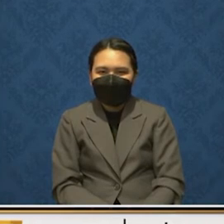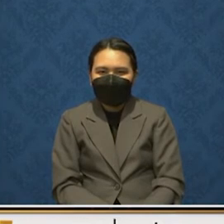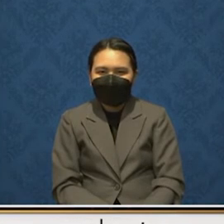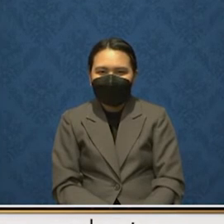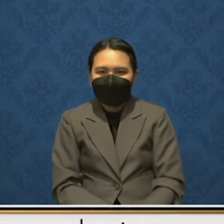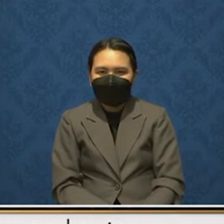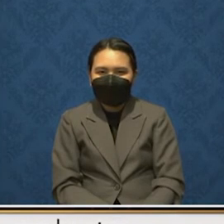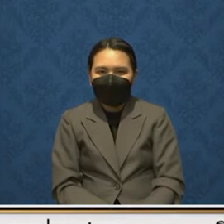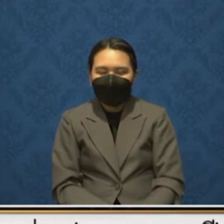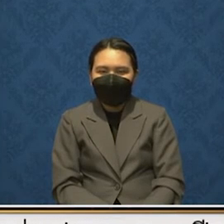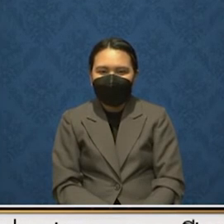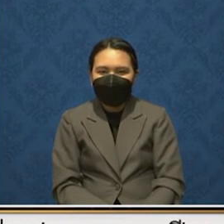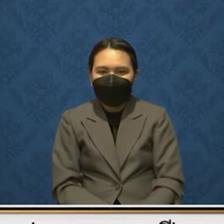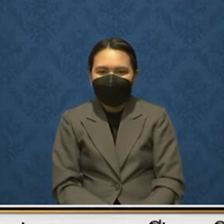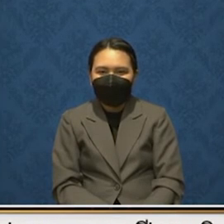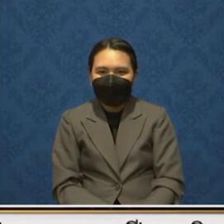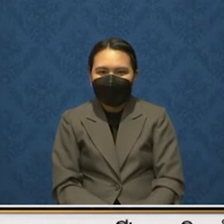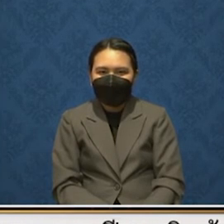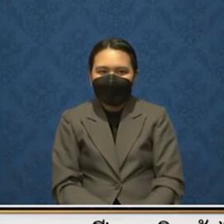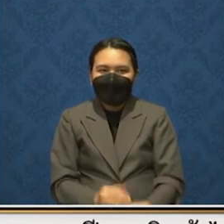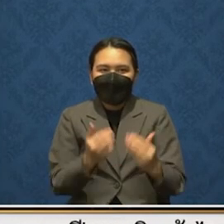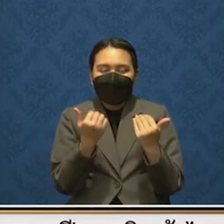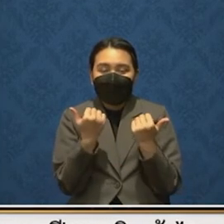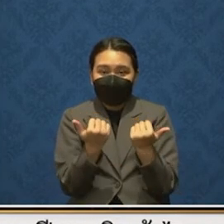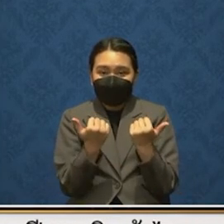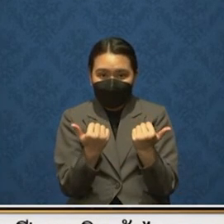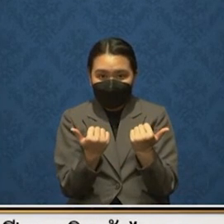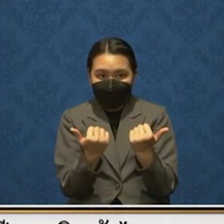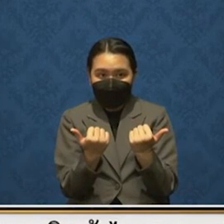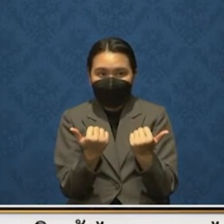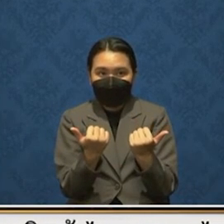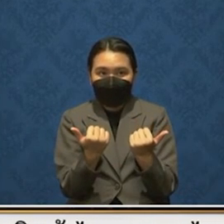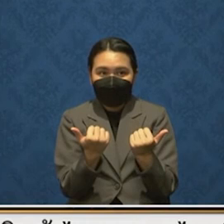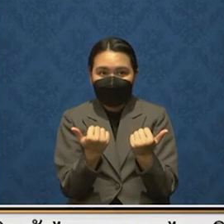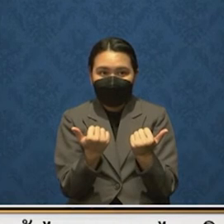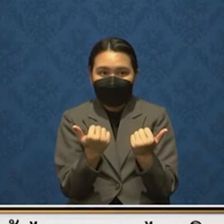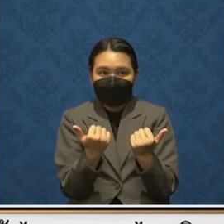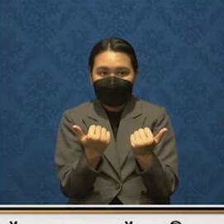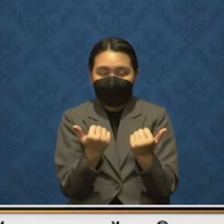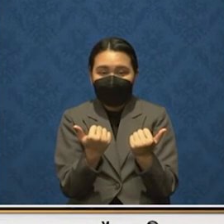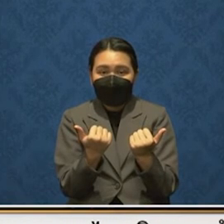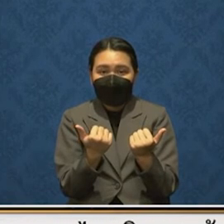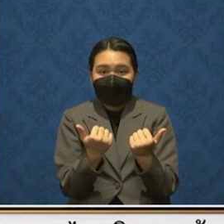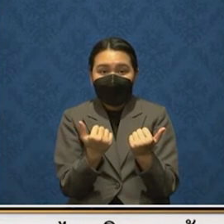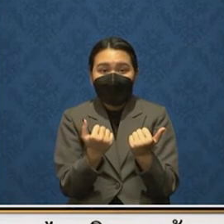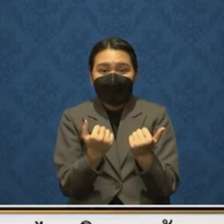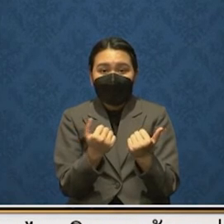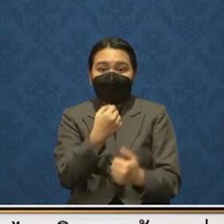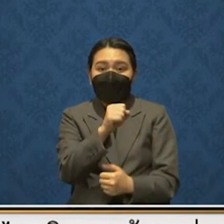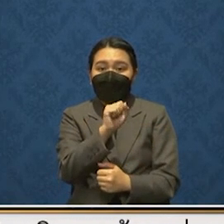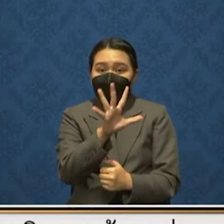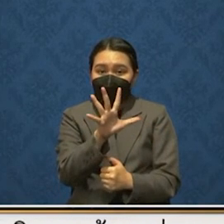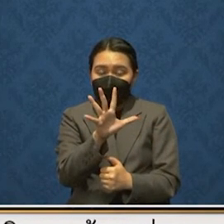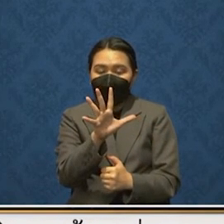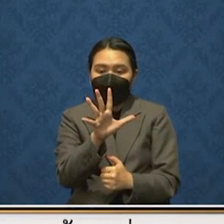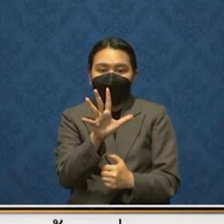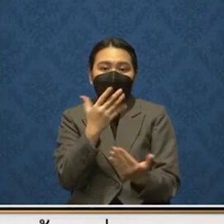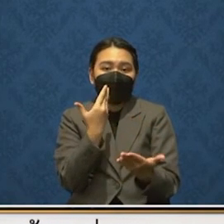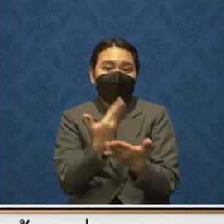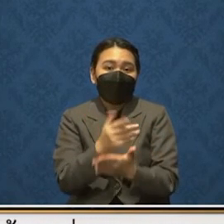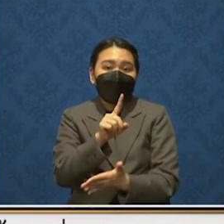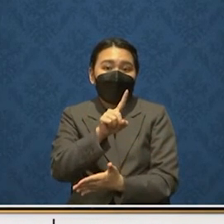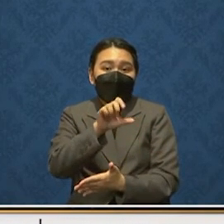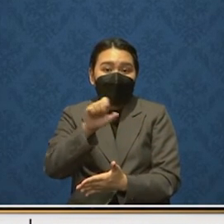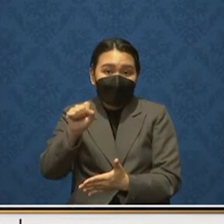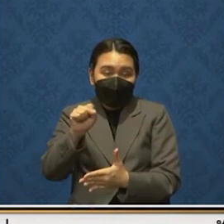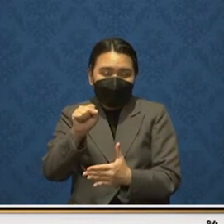คาตัวของไยนะครับอยู่ที่ 15 คนต่อ 1,000 นะครับสูงข ระดับเฉียก